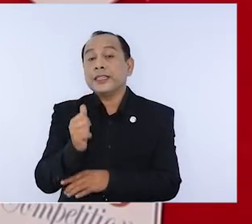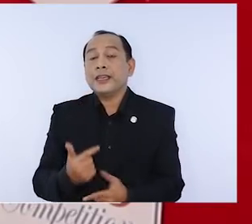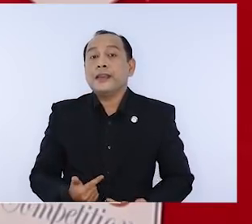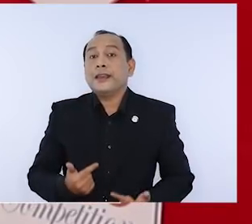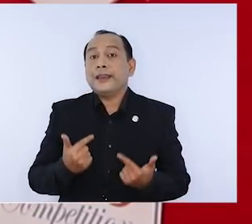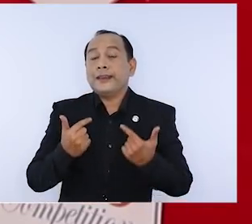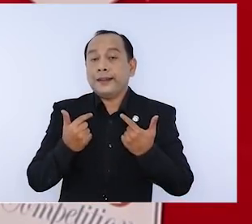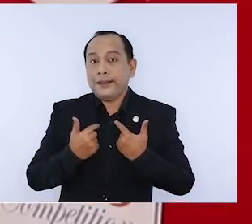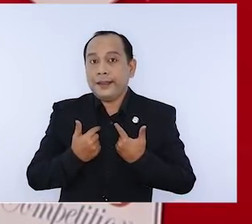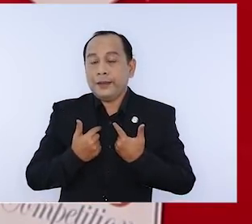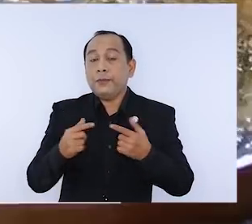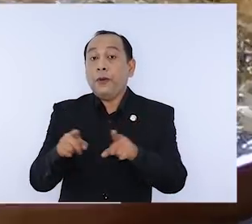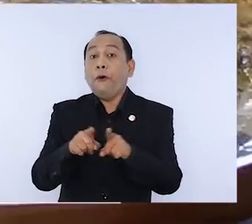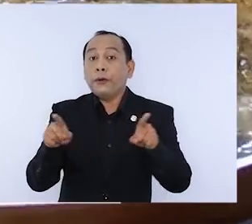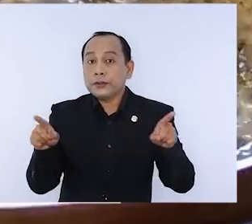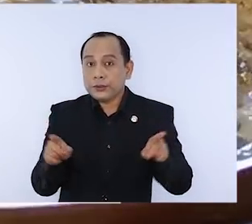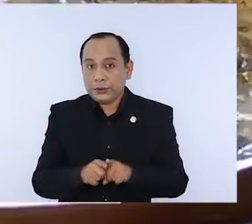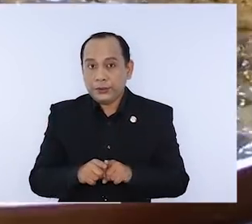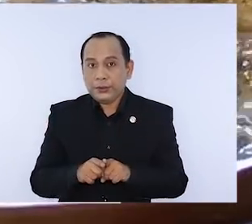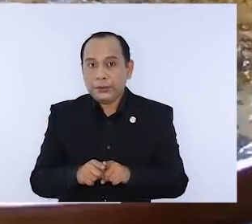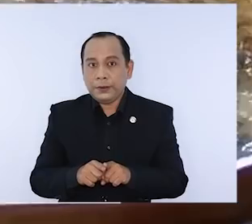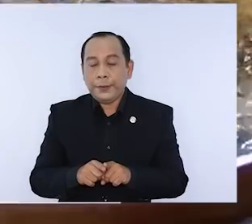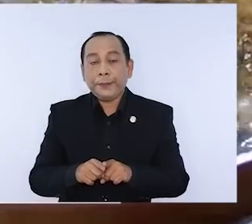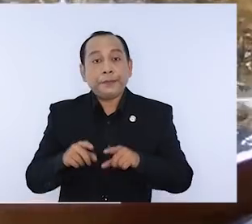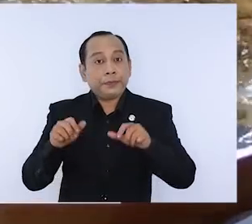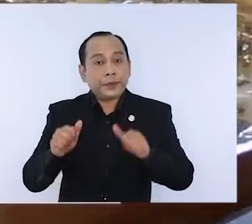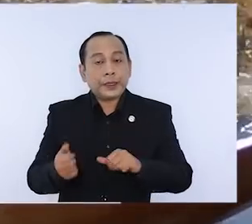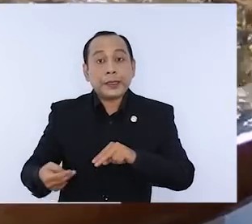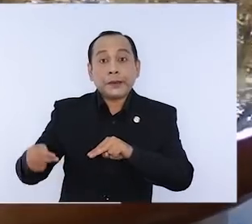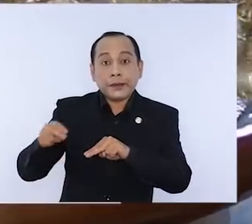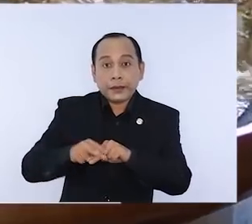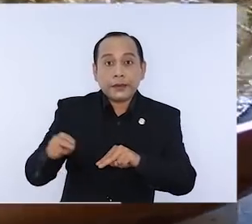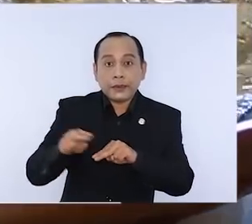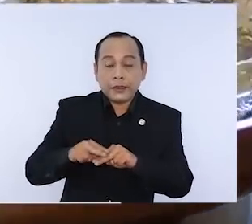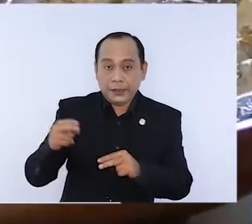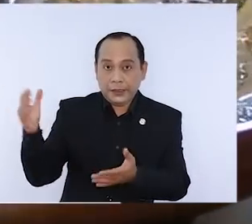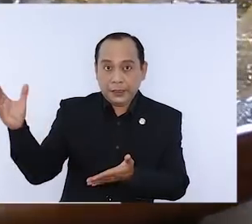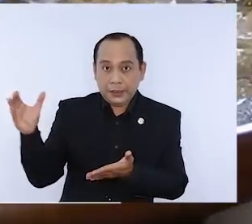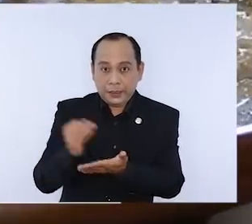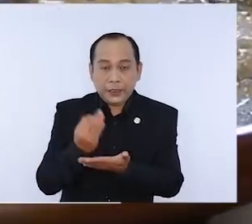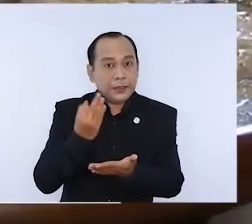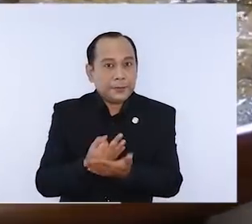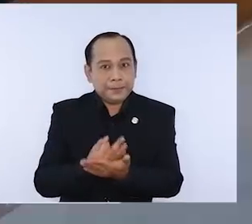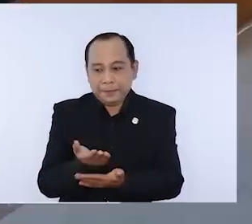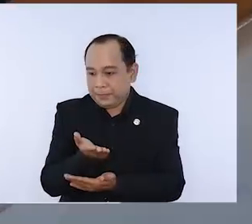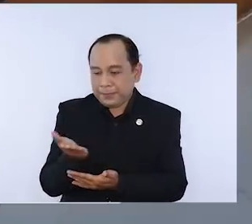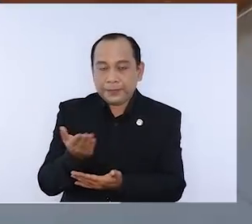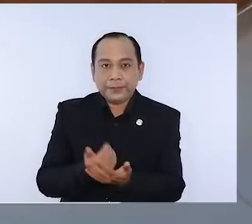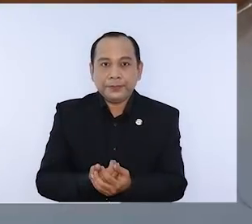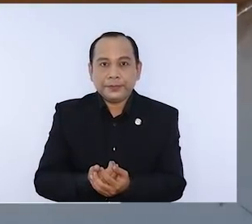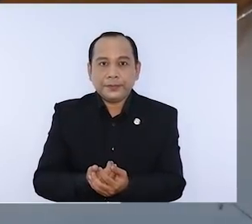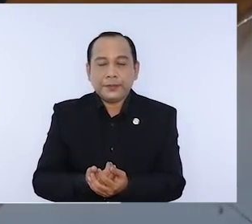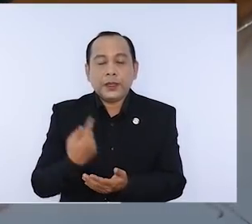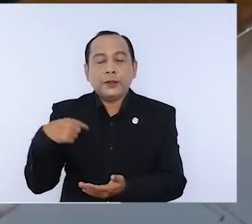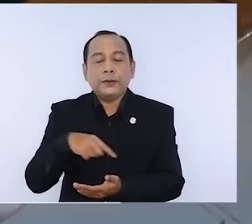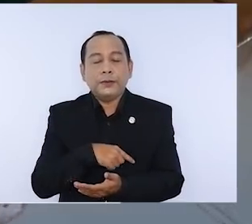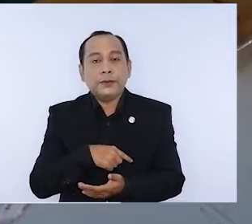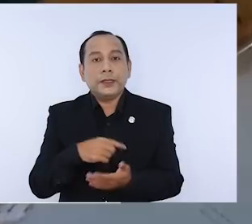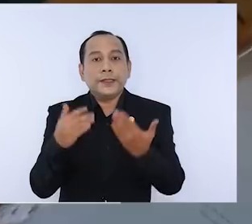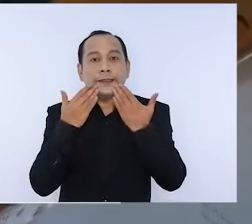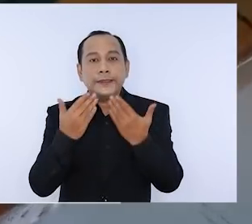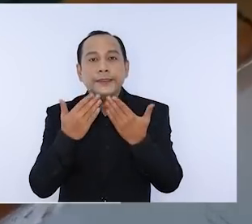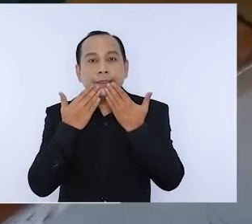pamumuhay, kundi maging maaaring dagdag pagkakakitaan po nila. Nagpapasalamat po